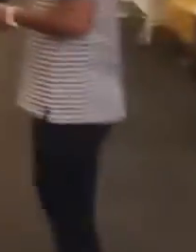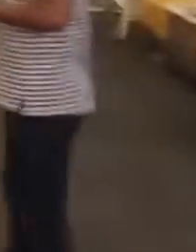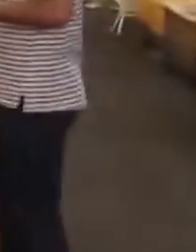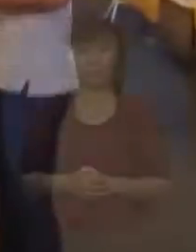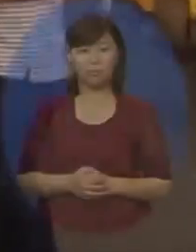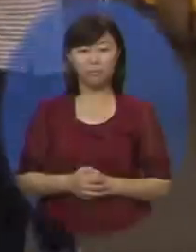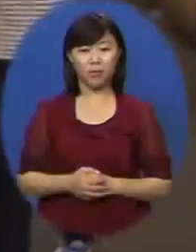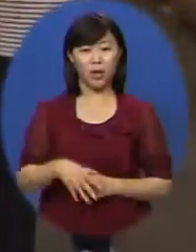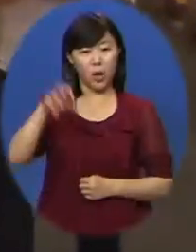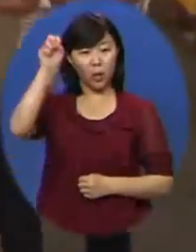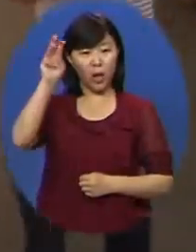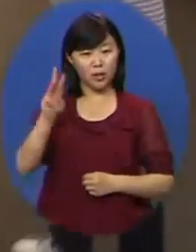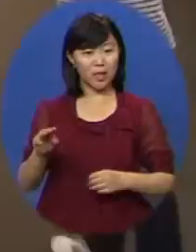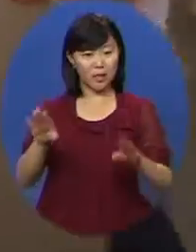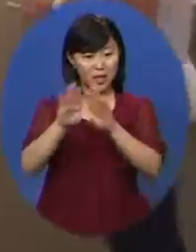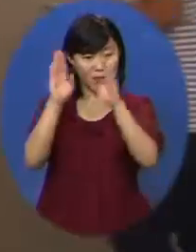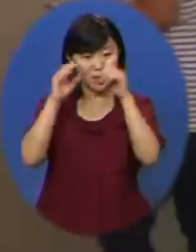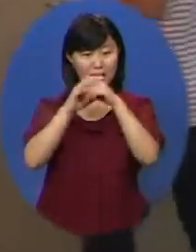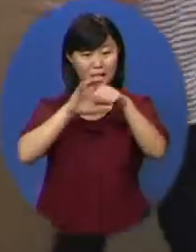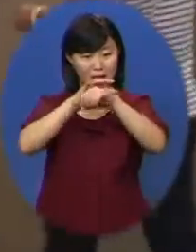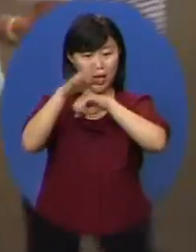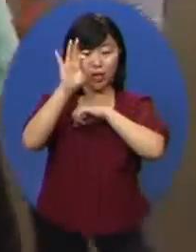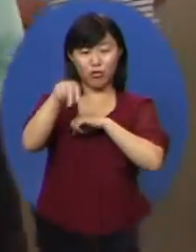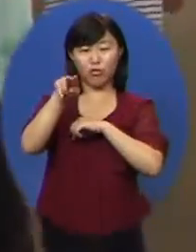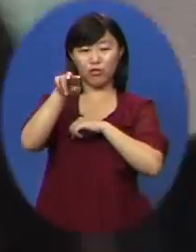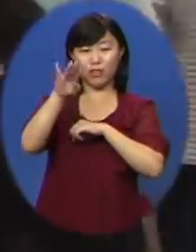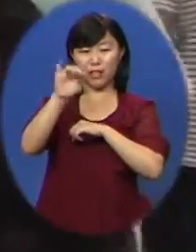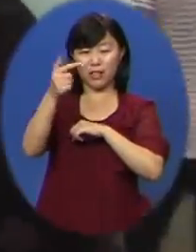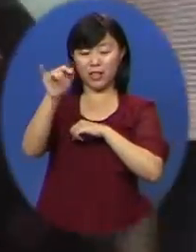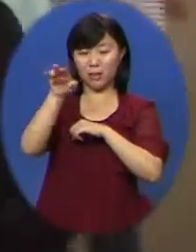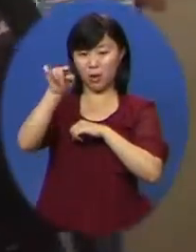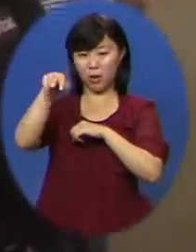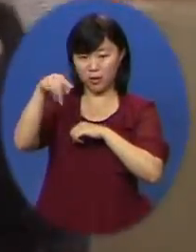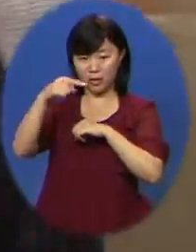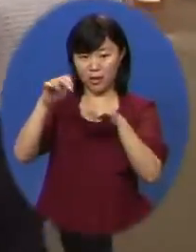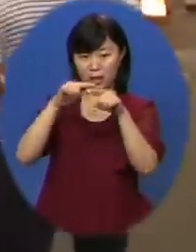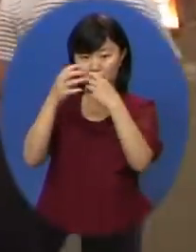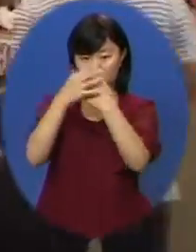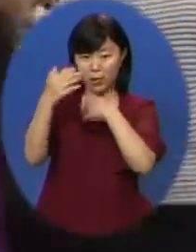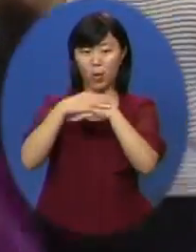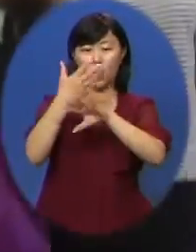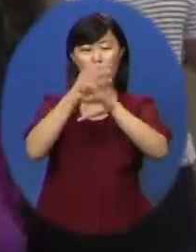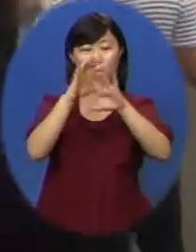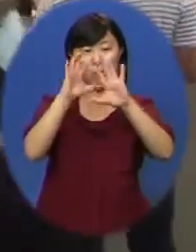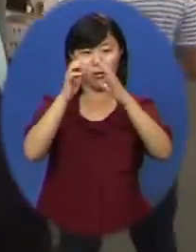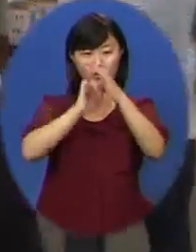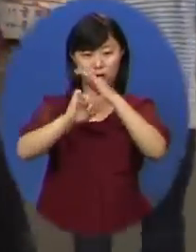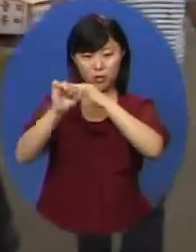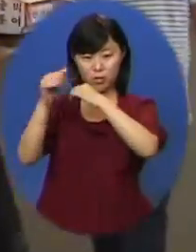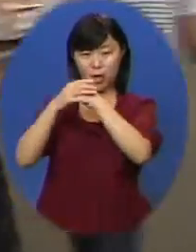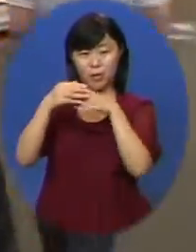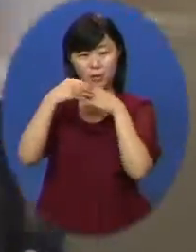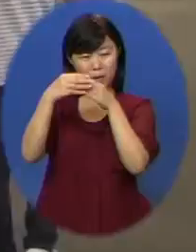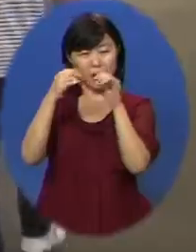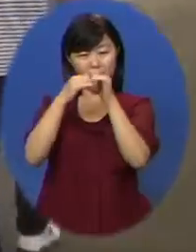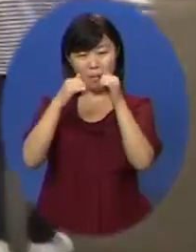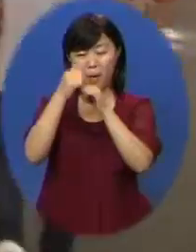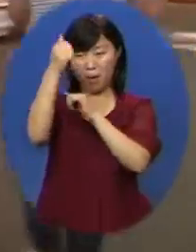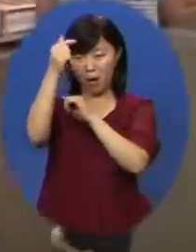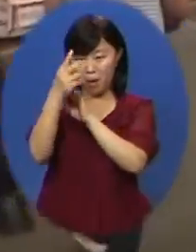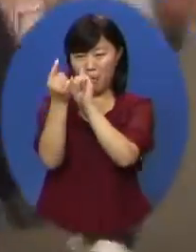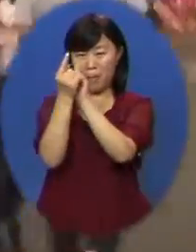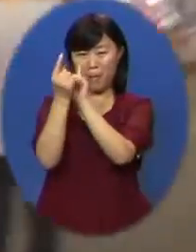광주에서 열리는 세계 유니버시아드 대회로 인해 외국 선수들과 서포터즈들로 모이는 친구들을 몇 번이고